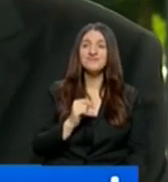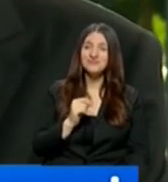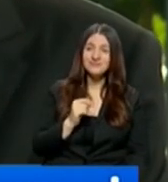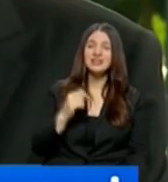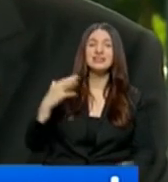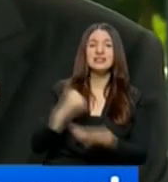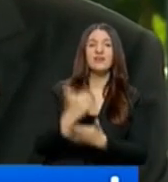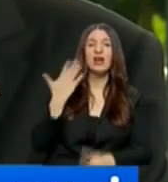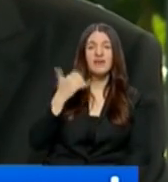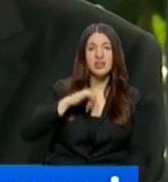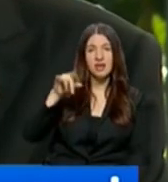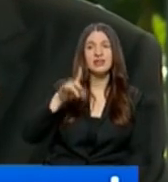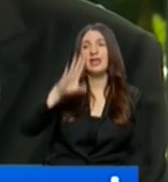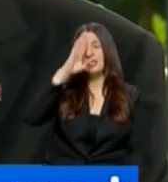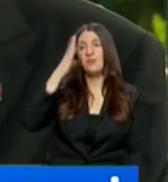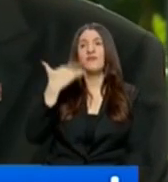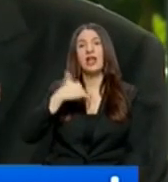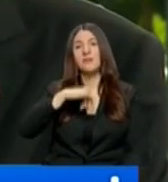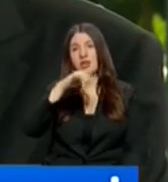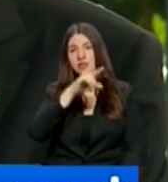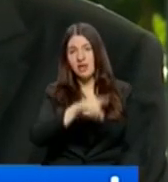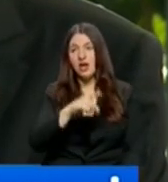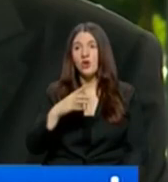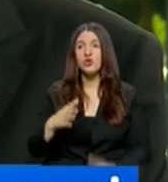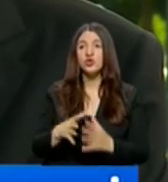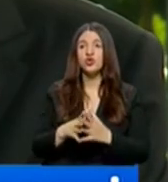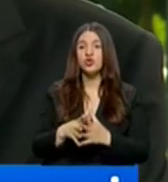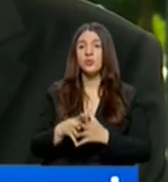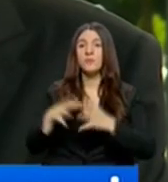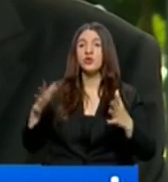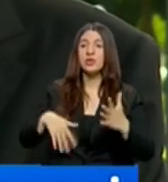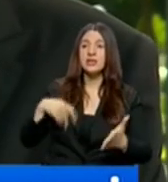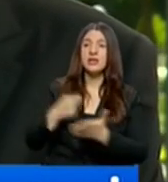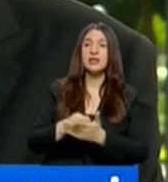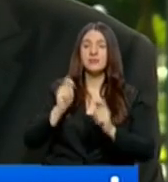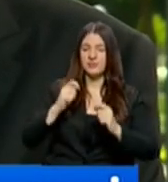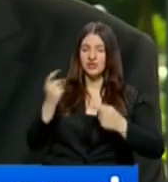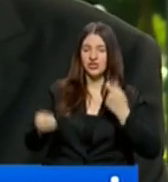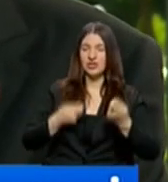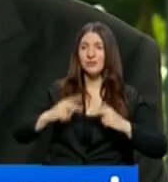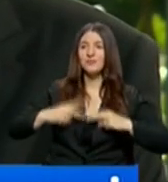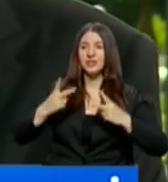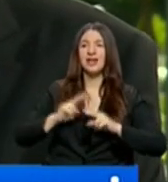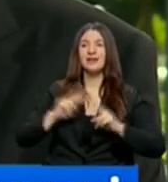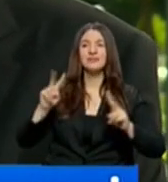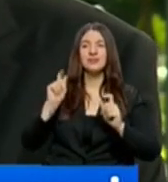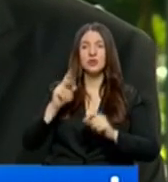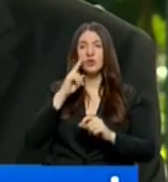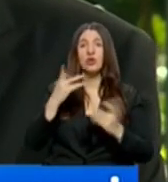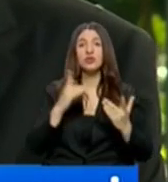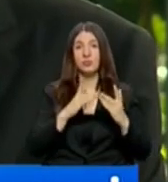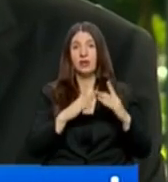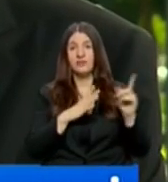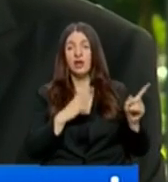Zafer Havaalanı'nda, İstanbul Havaalanı'nda büyük yatırımlar, yap işlet devret modeliyle yapılan yatırımlar. Köprüler